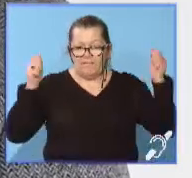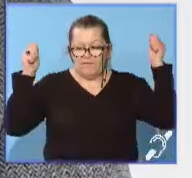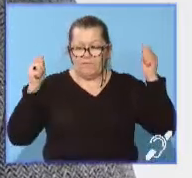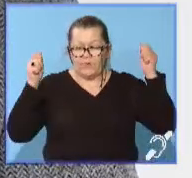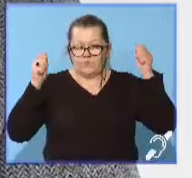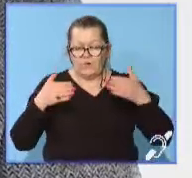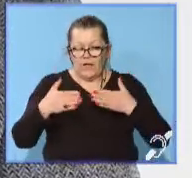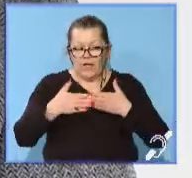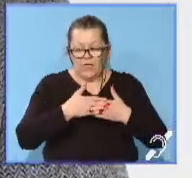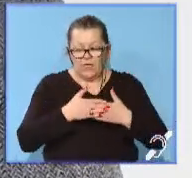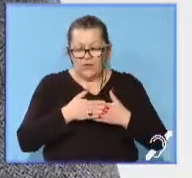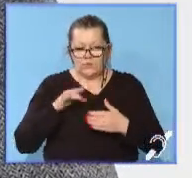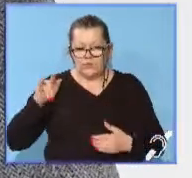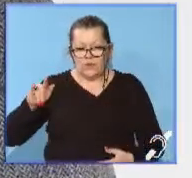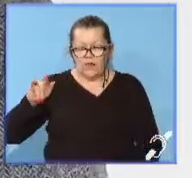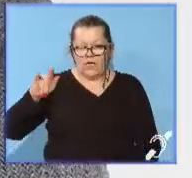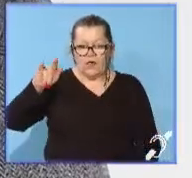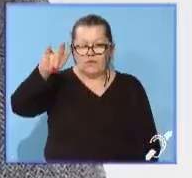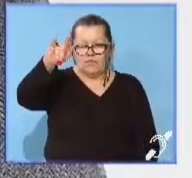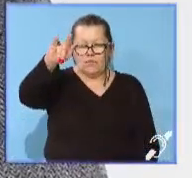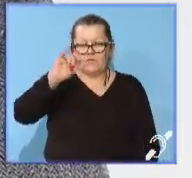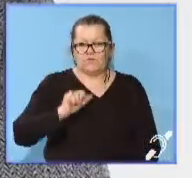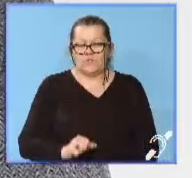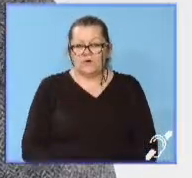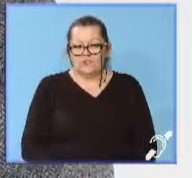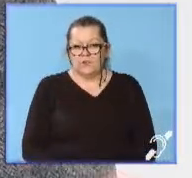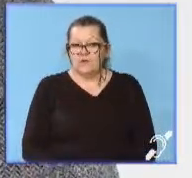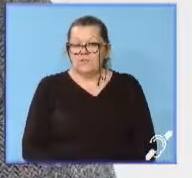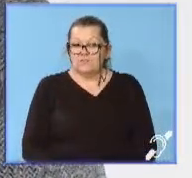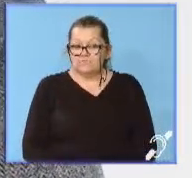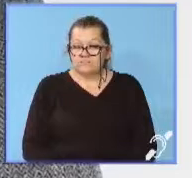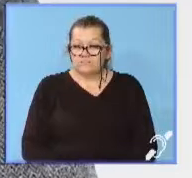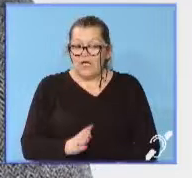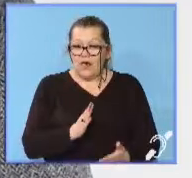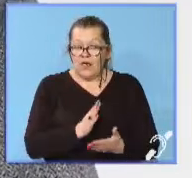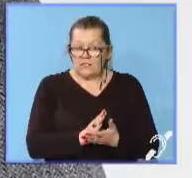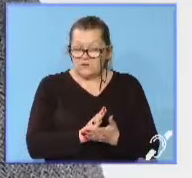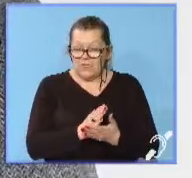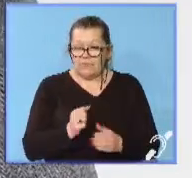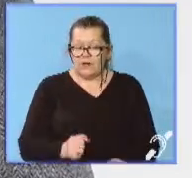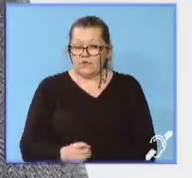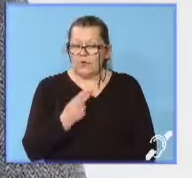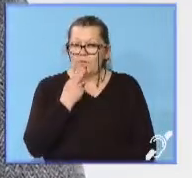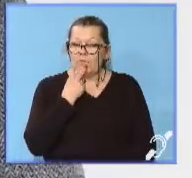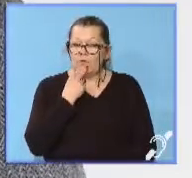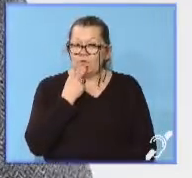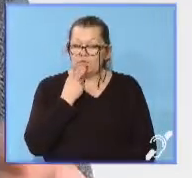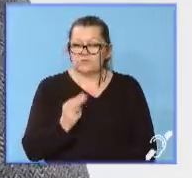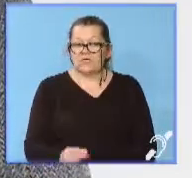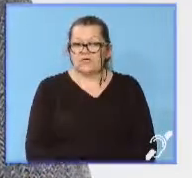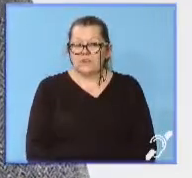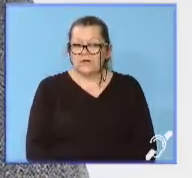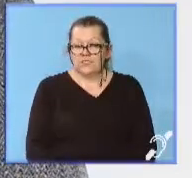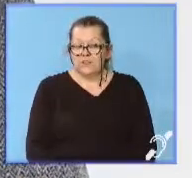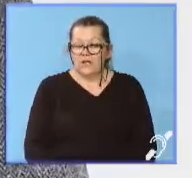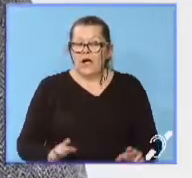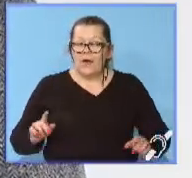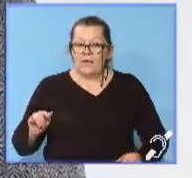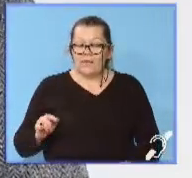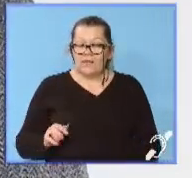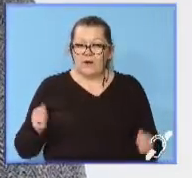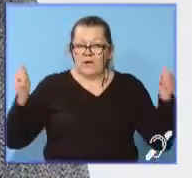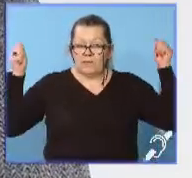vizavi de aeroportul internațional din Craiova i am am stabilit cu forțe de ordine am de comuna cord să i lăsăm să să